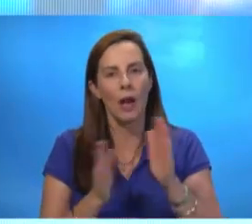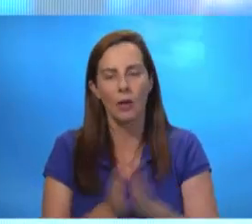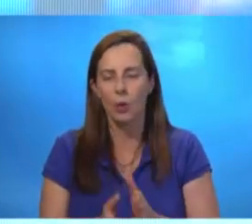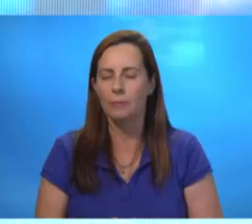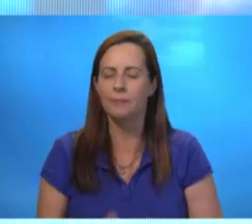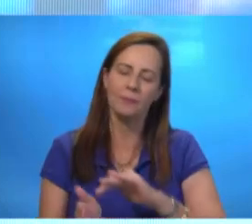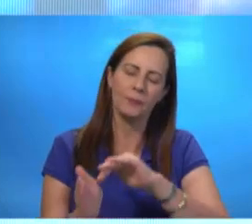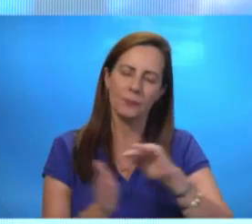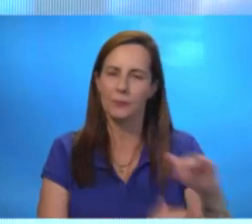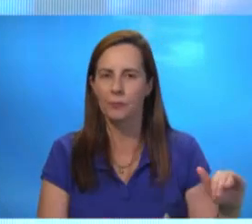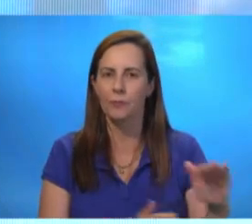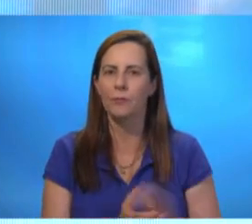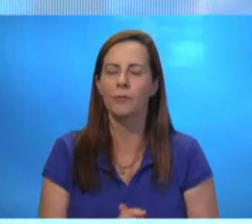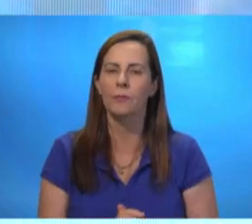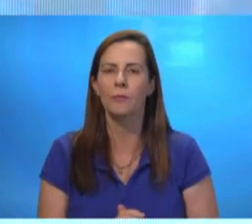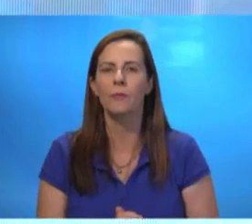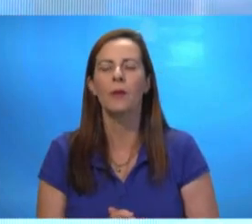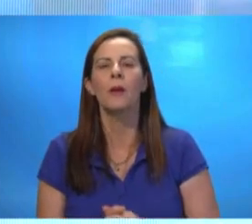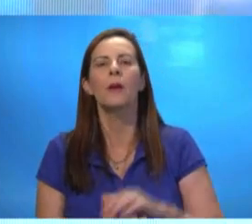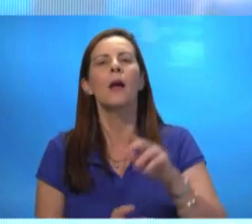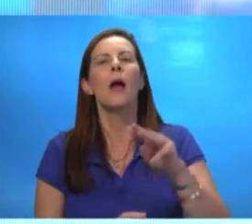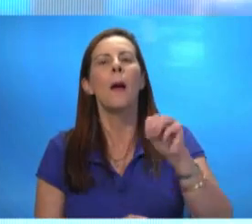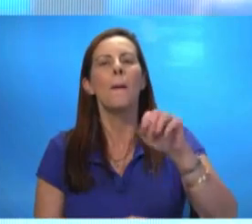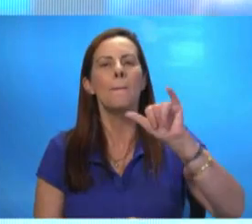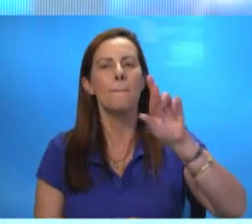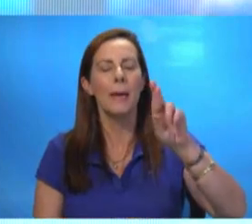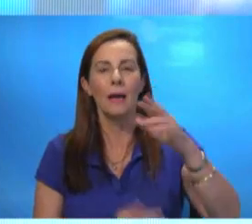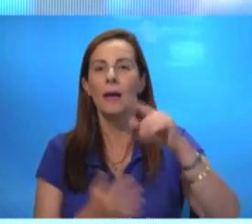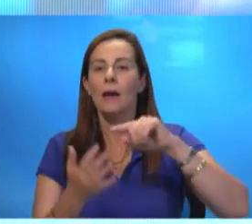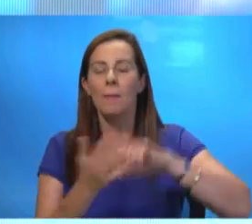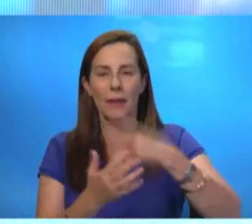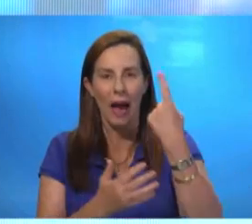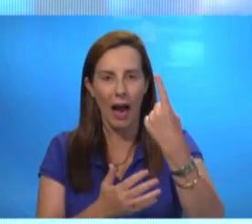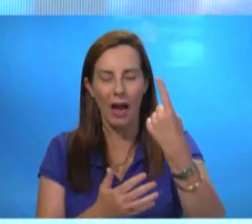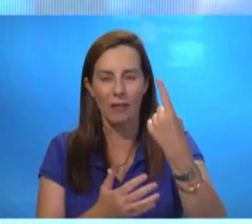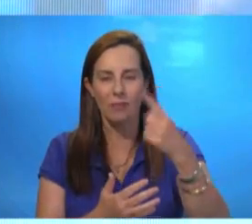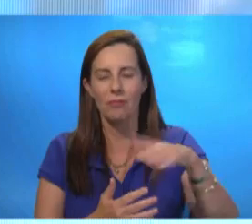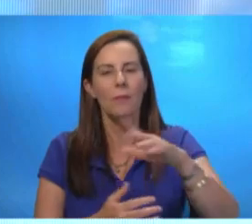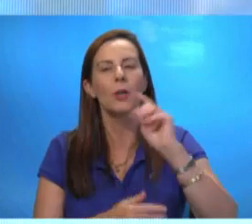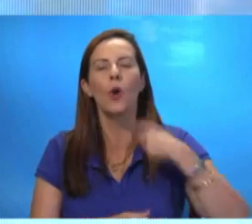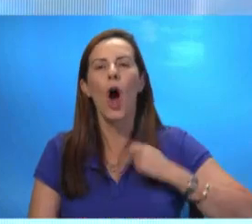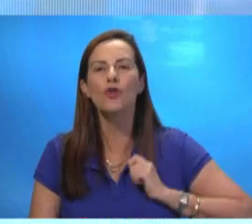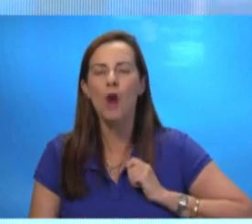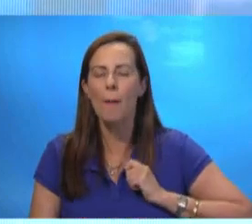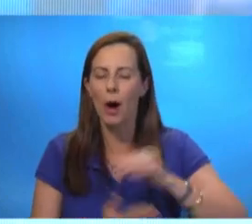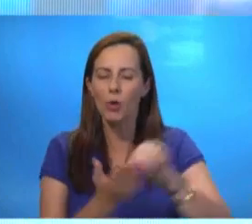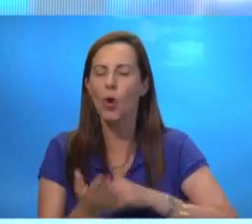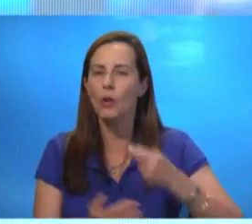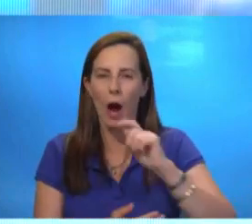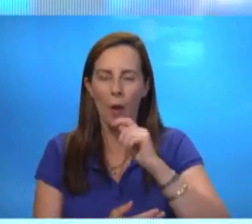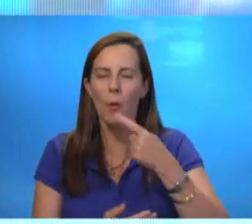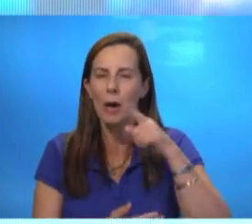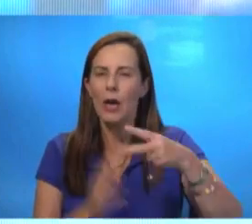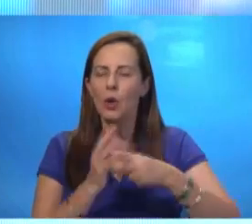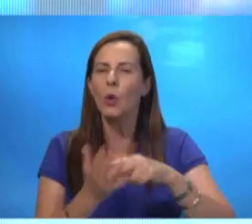אחר. מאיר אטינגר הוא מי שמוגדר כיד מספר אחת של המחלקה היהודית בשבק. דוחות המודיעין שם יחסים לו את תוכנית